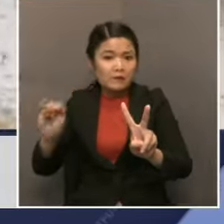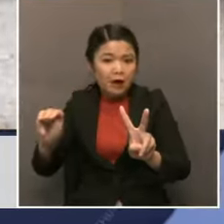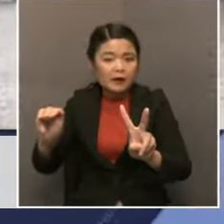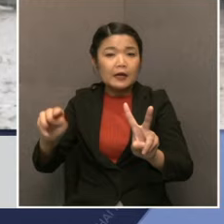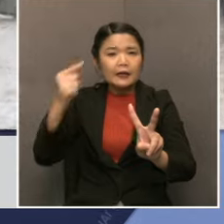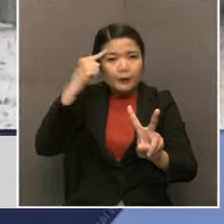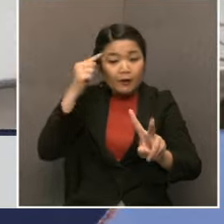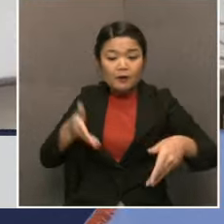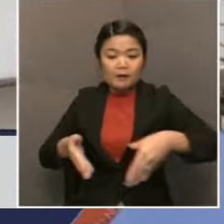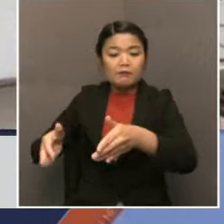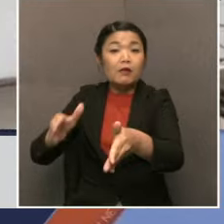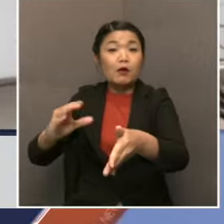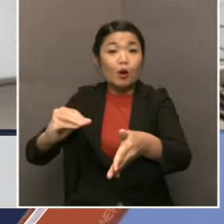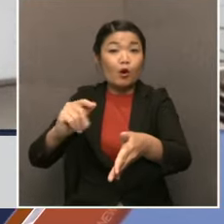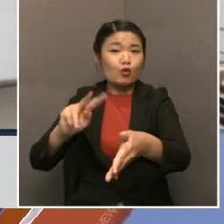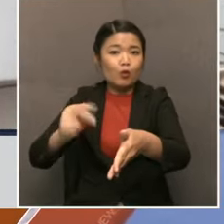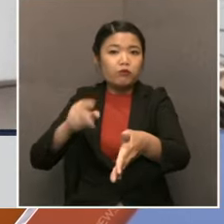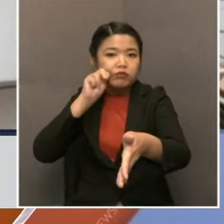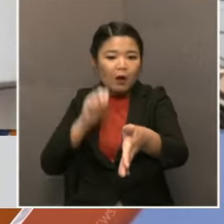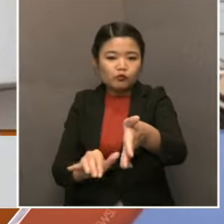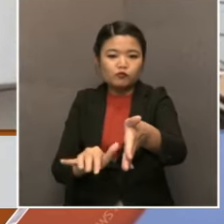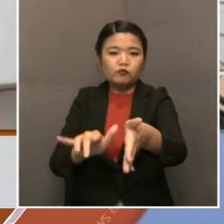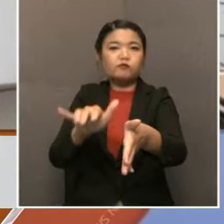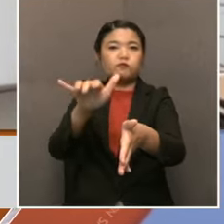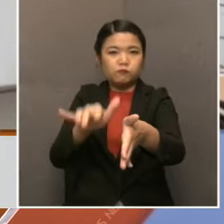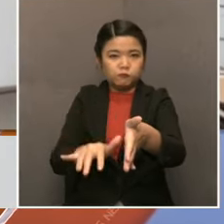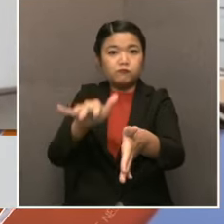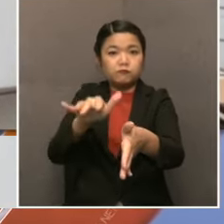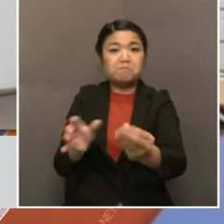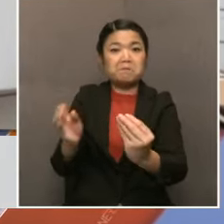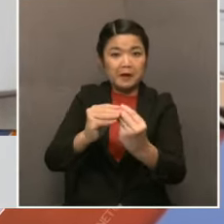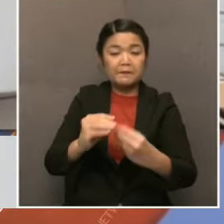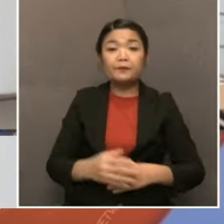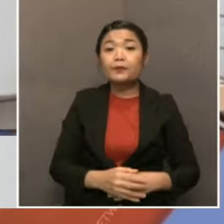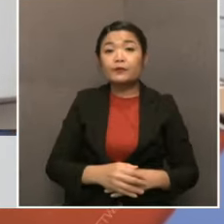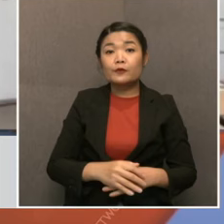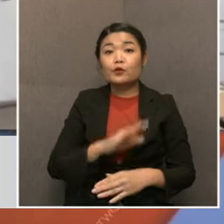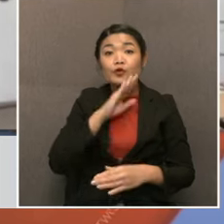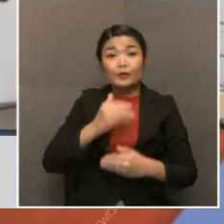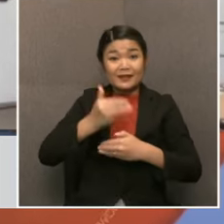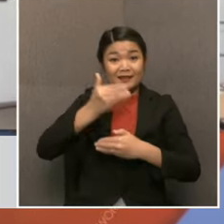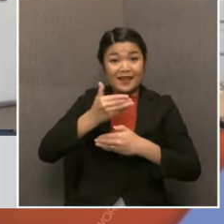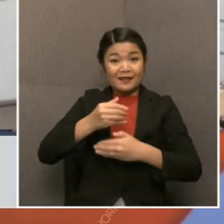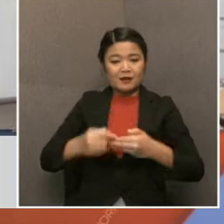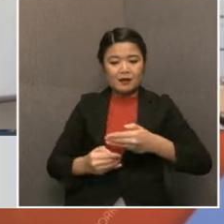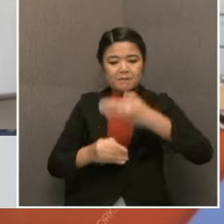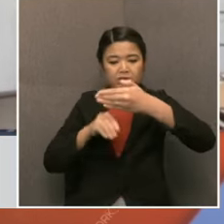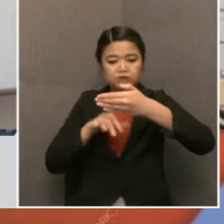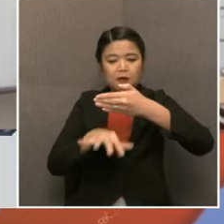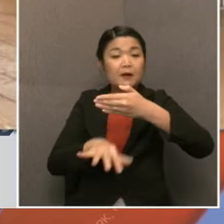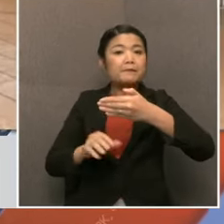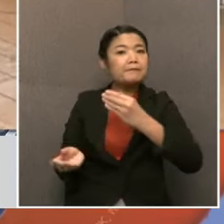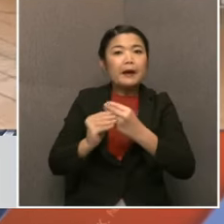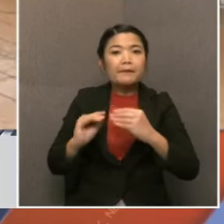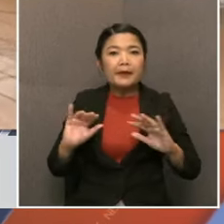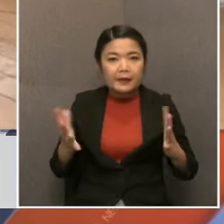ของเราอ genresเพราะจรๆ ถ้าไม่มกปลอยนมาเพิมจาก tron-bunกิดว่าใ